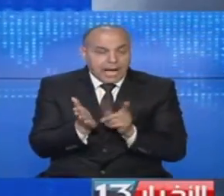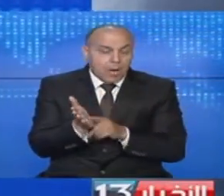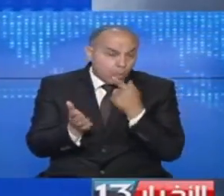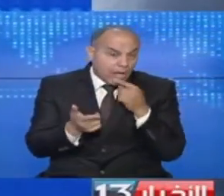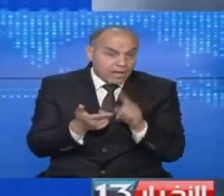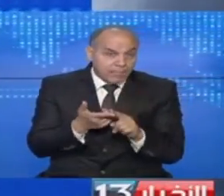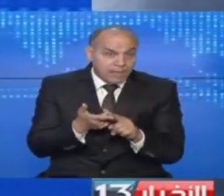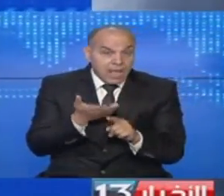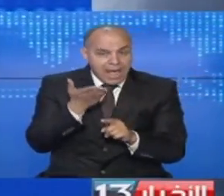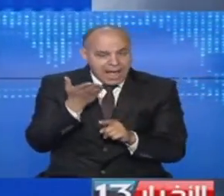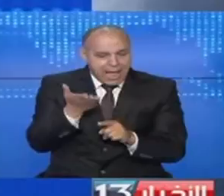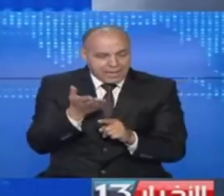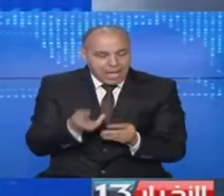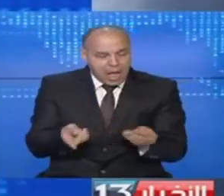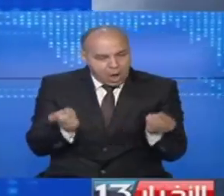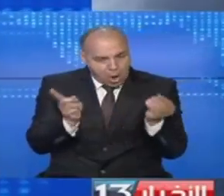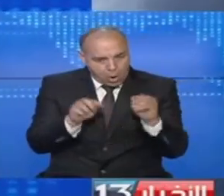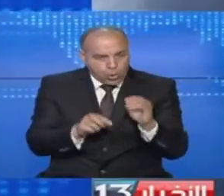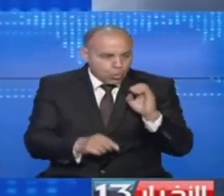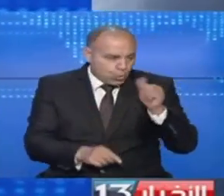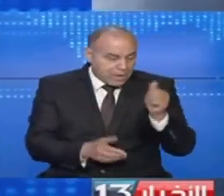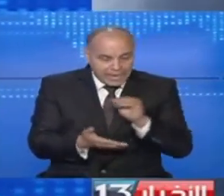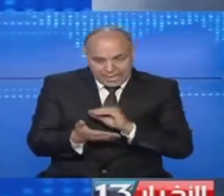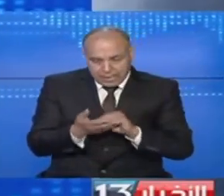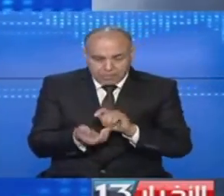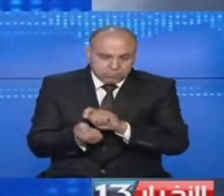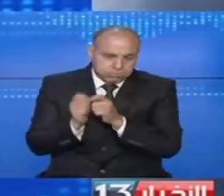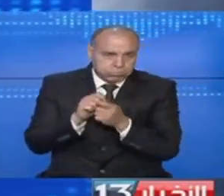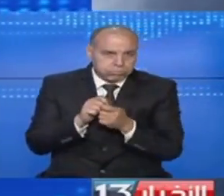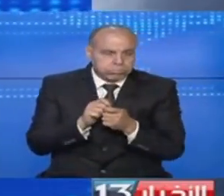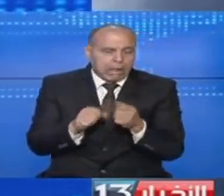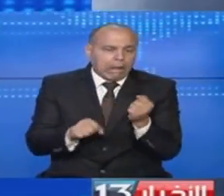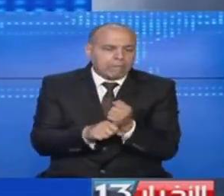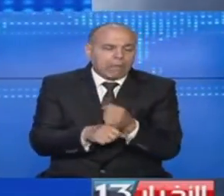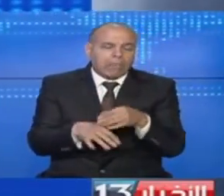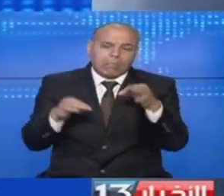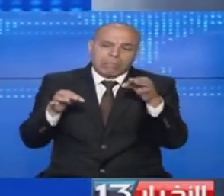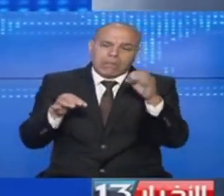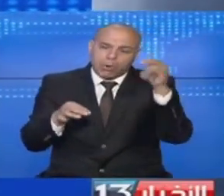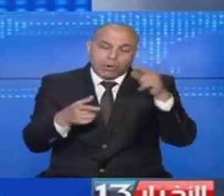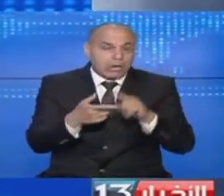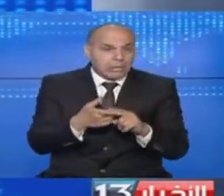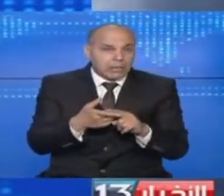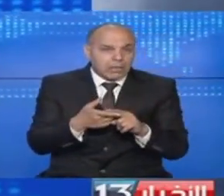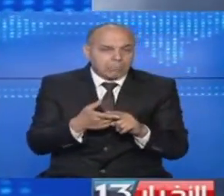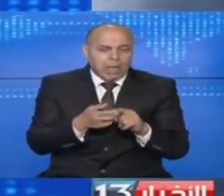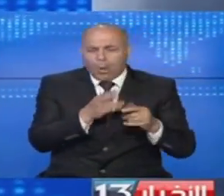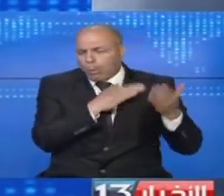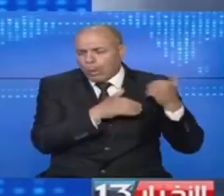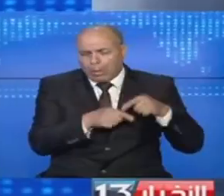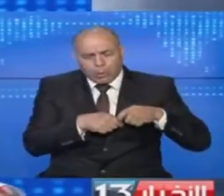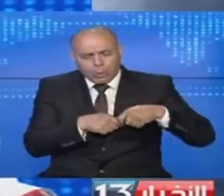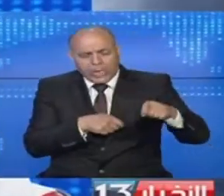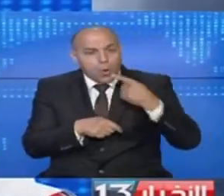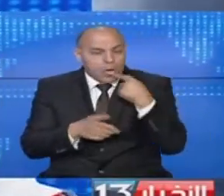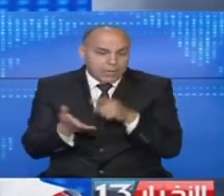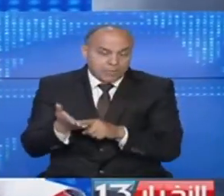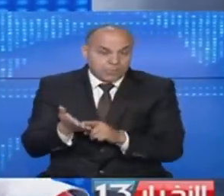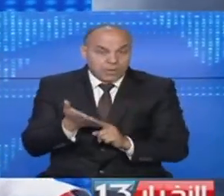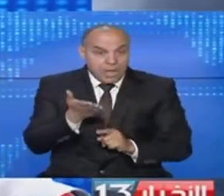إجراءاتها حتى لا تتحول رقمنة الإدارة إلى مجرد عملية رقمنة للبيروقراطية على حد